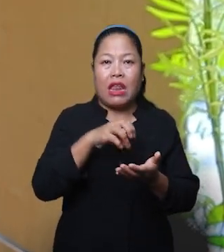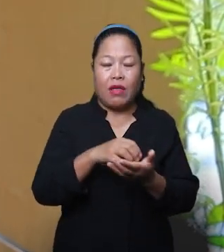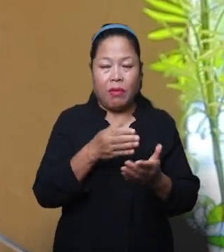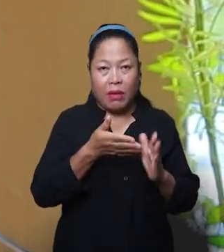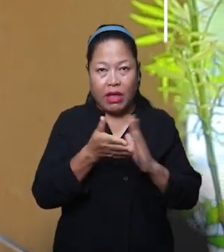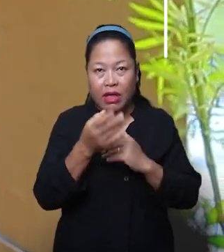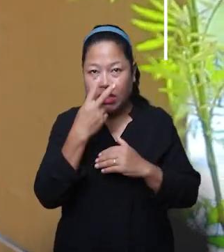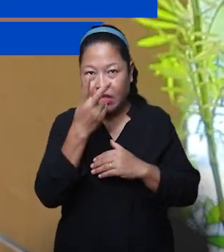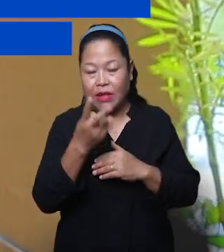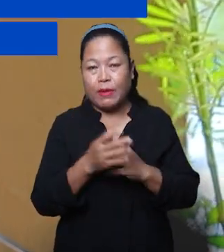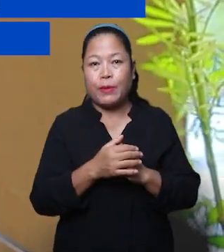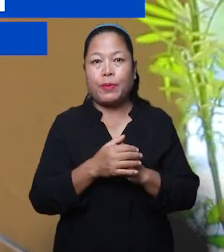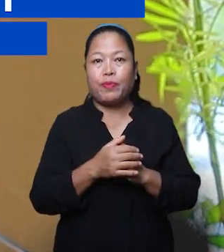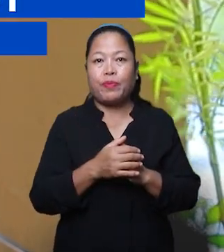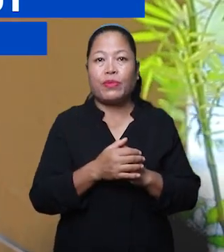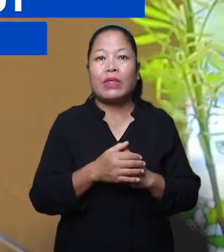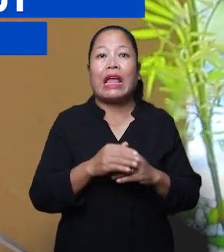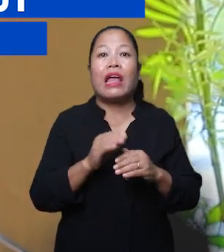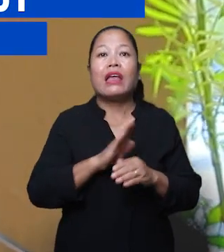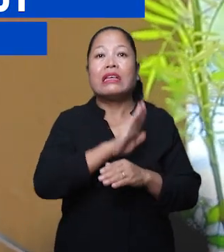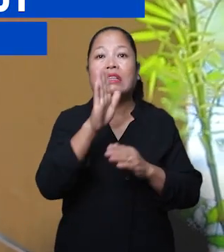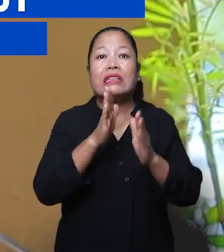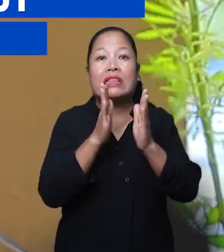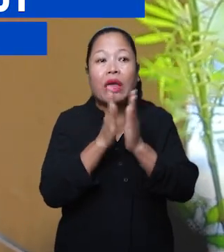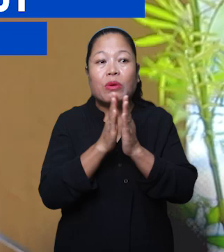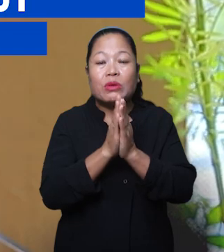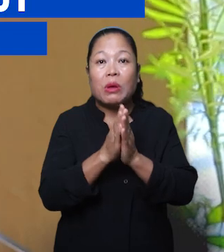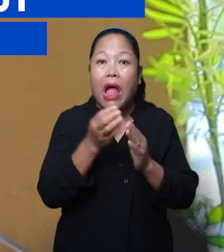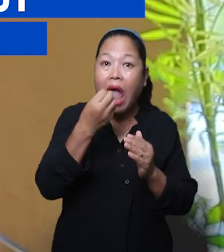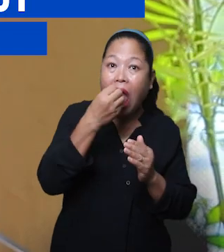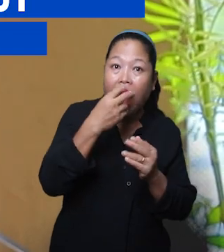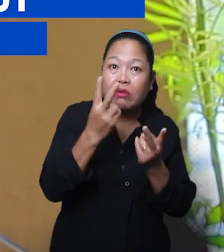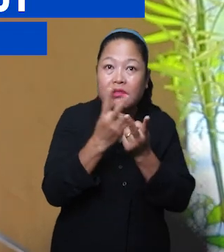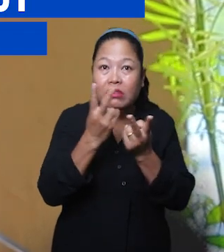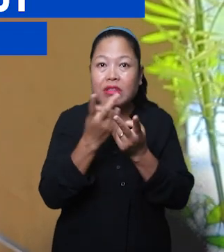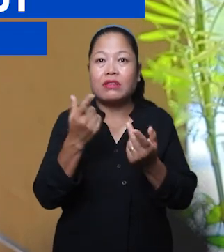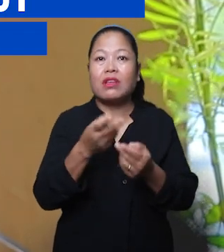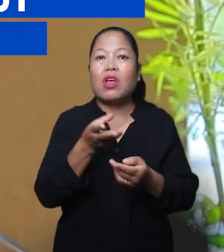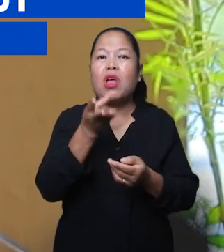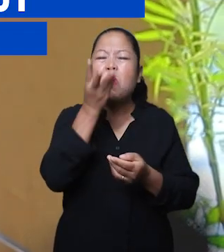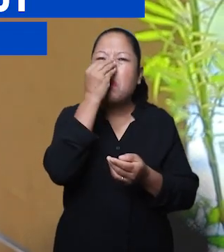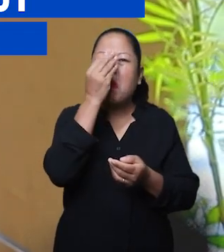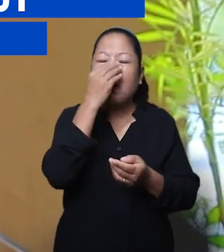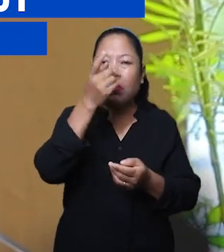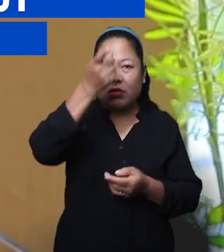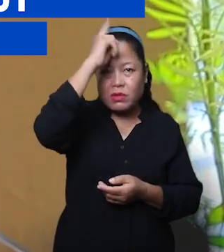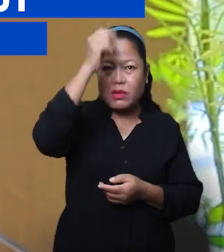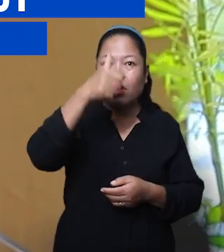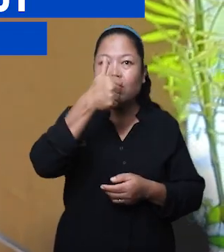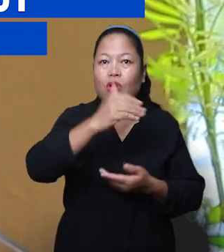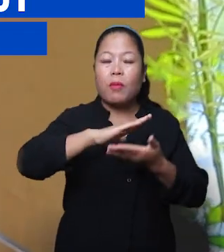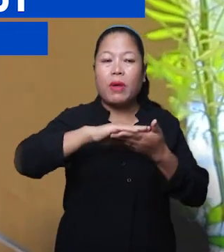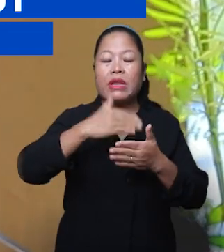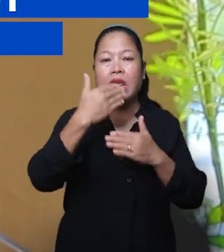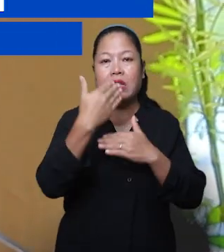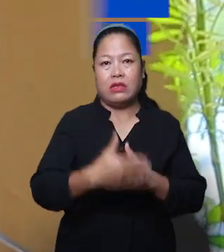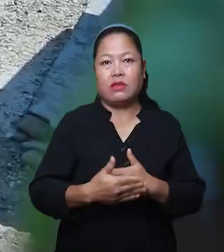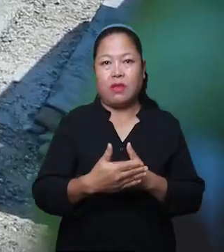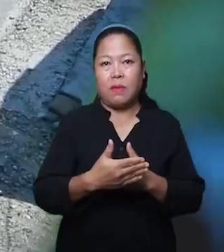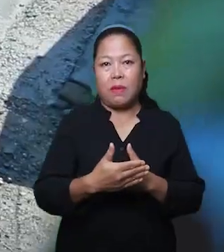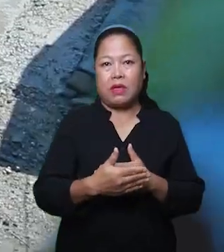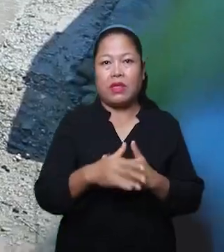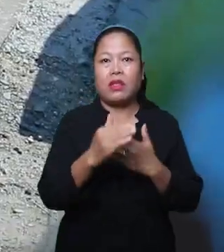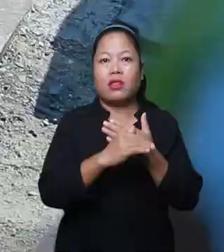यता माया यो जता देउती बजेतिर यो जता ठाउँ ठाउँ लिएर 1-6 महिनासम्म यहाँ हेराउन